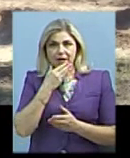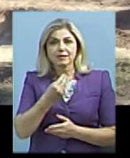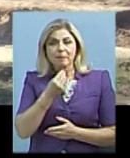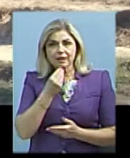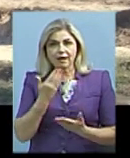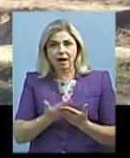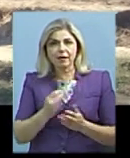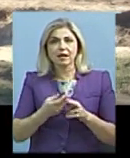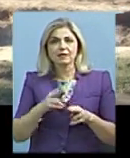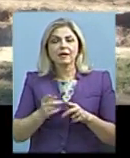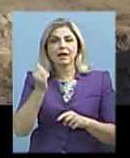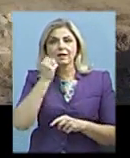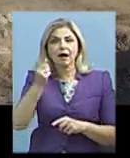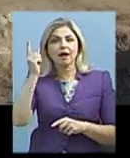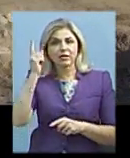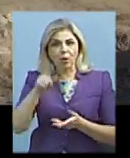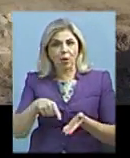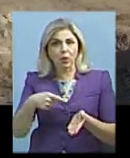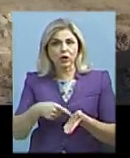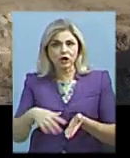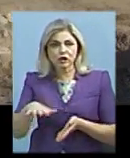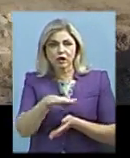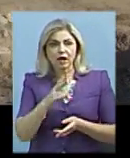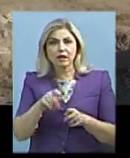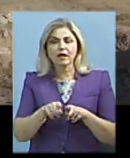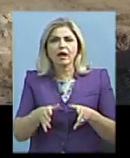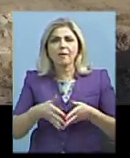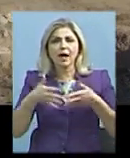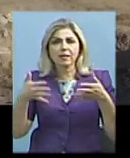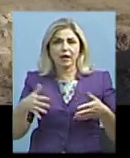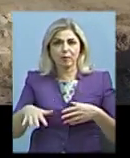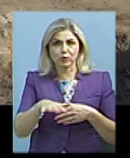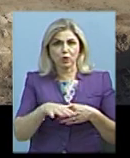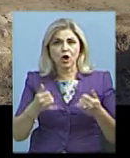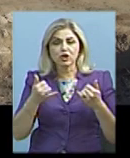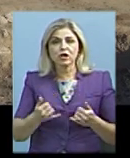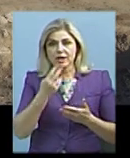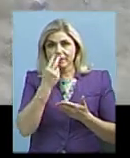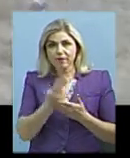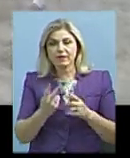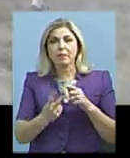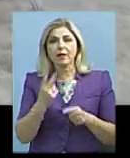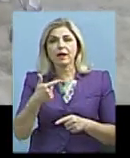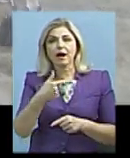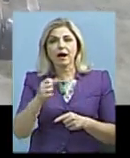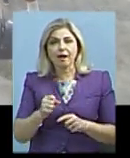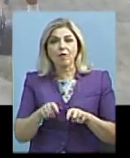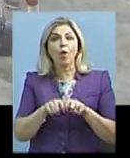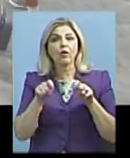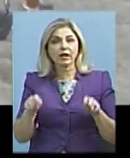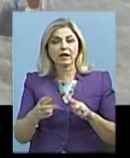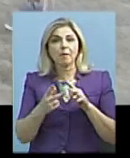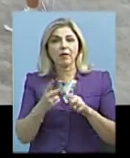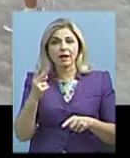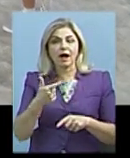це давнє городище. На такій ось великій площі. Зараз видно 1,5 гектара. Відкрито 1,5 гектара. І це саме